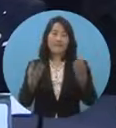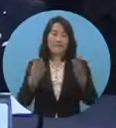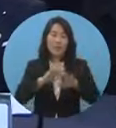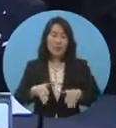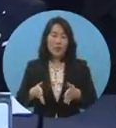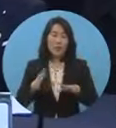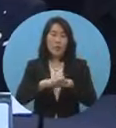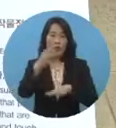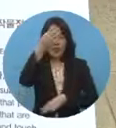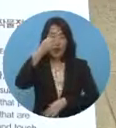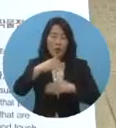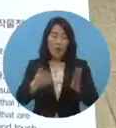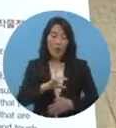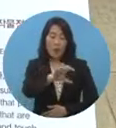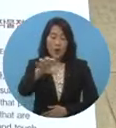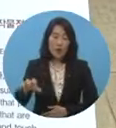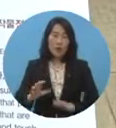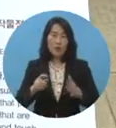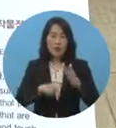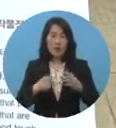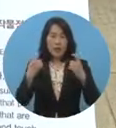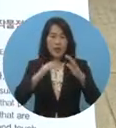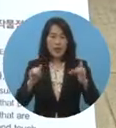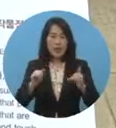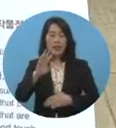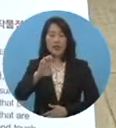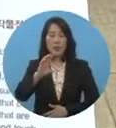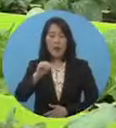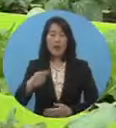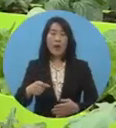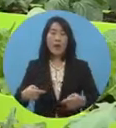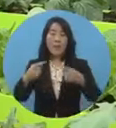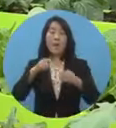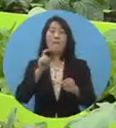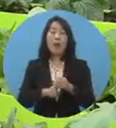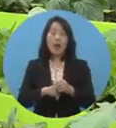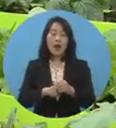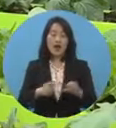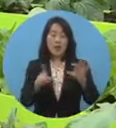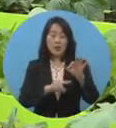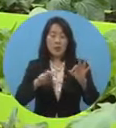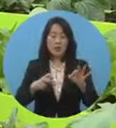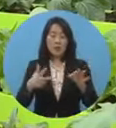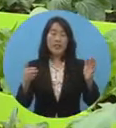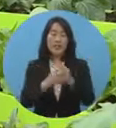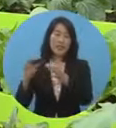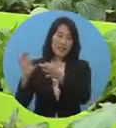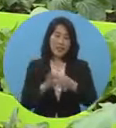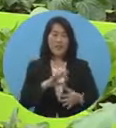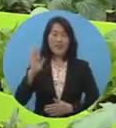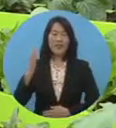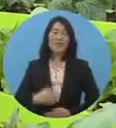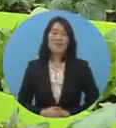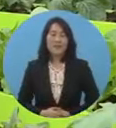전라남도 농업기술원 이런 해서 국내외 관람객 45만 명 방문 을 목표로 오는 27일까지 이어집니다